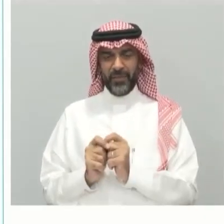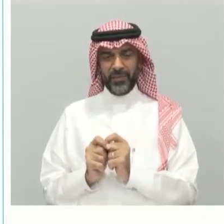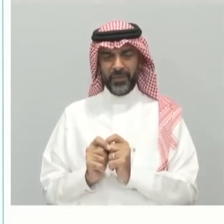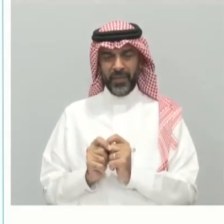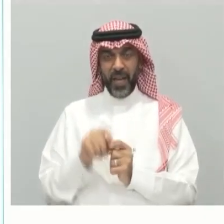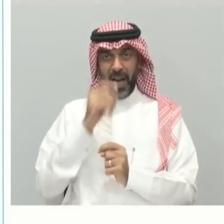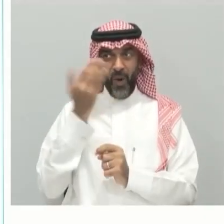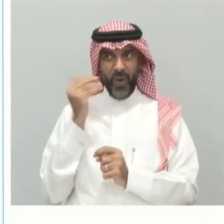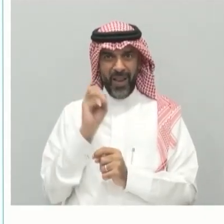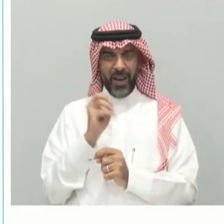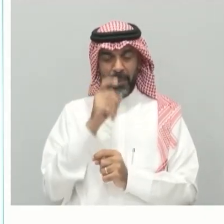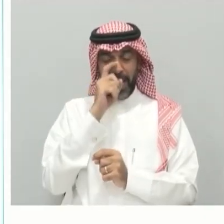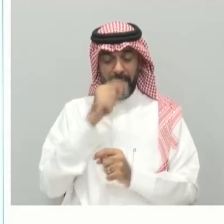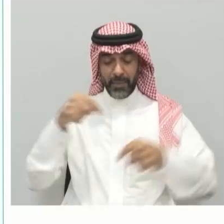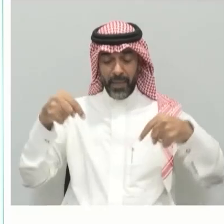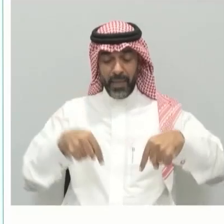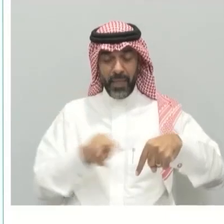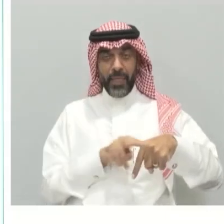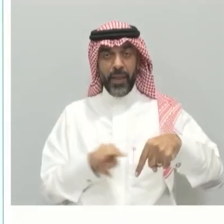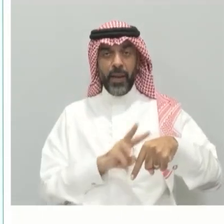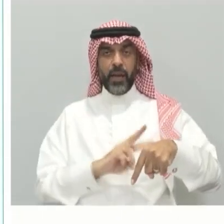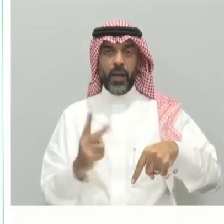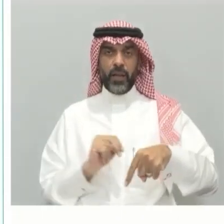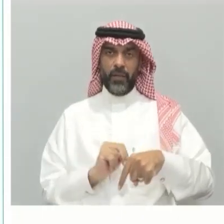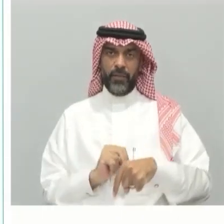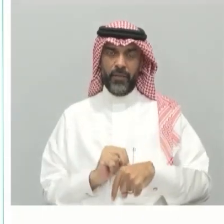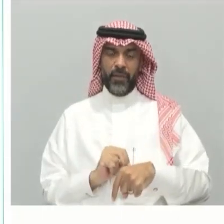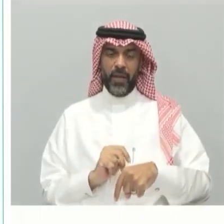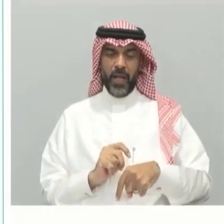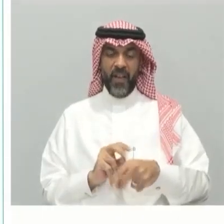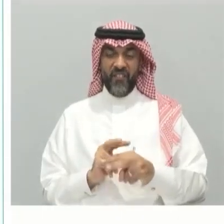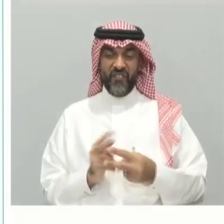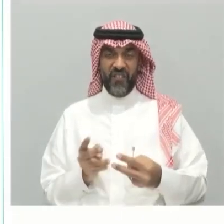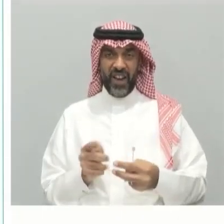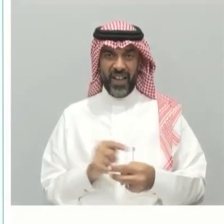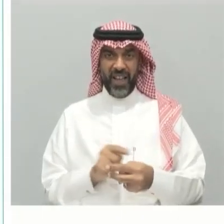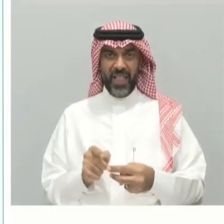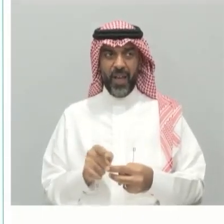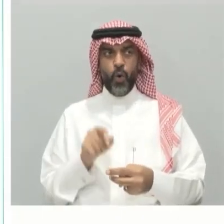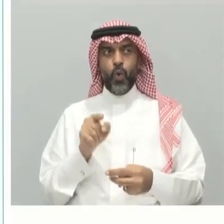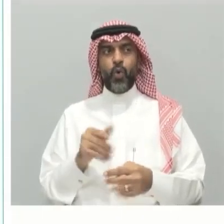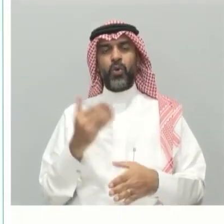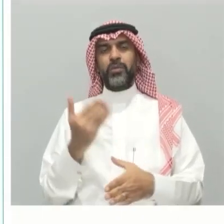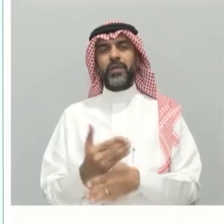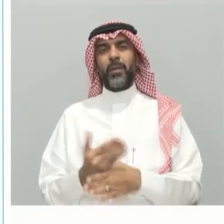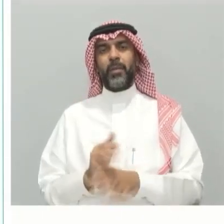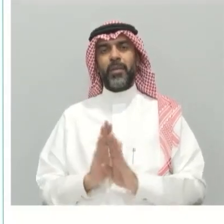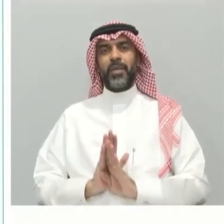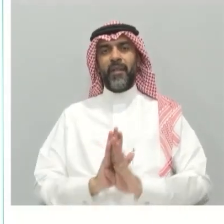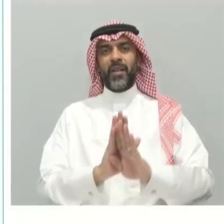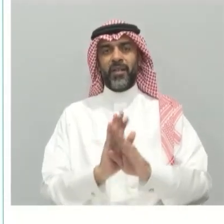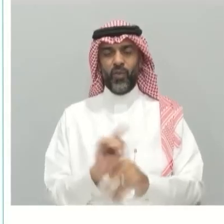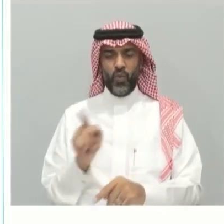مختلف عن هذا من ناحيه الطاقه اذا هذا الفرق اللي موجود عندي هنا هو الذي يجعل الالكترونات سوف